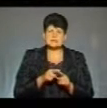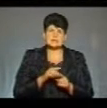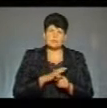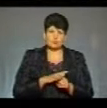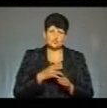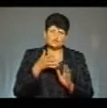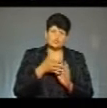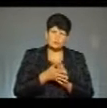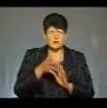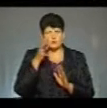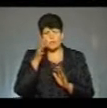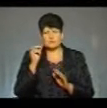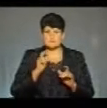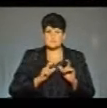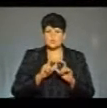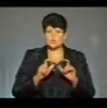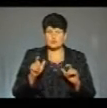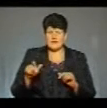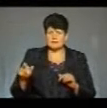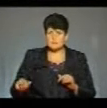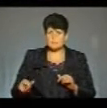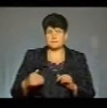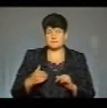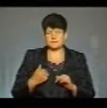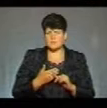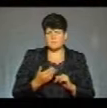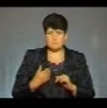і науковцям, так і студентам і учням. Тобто ми